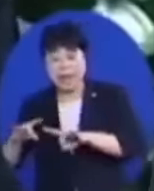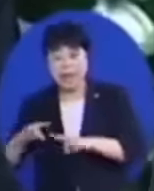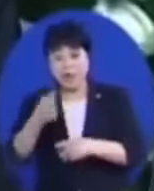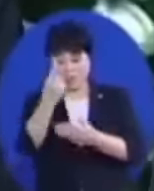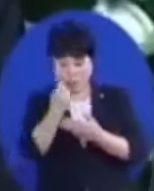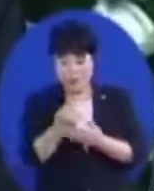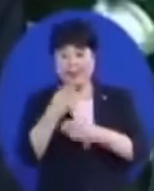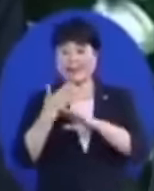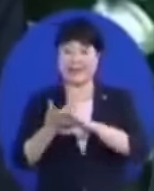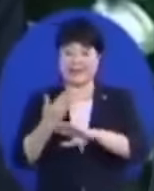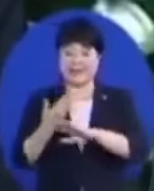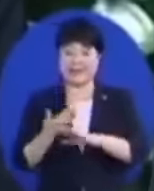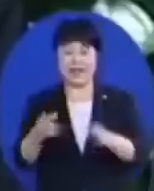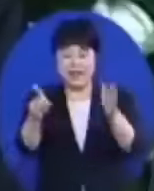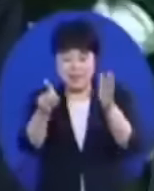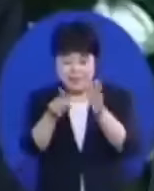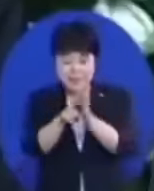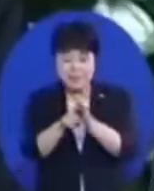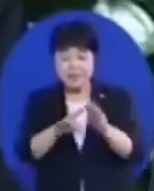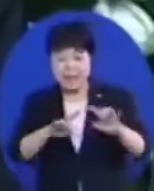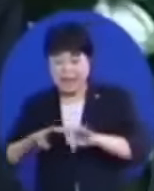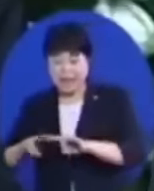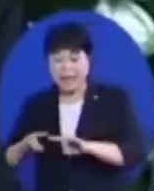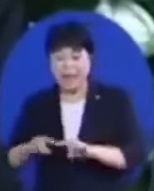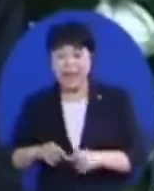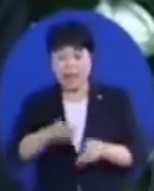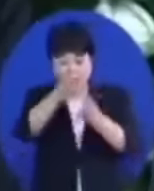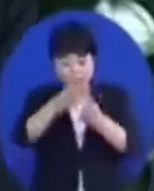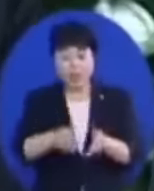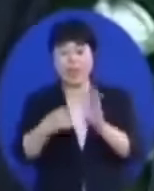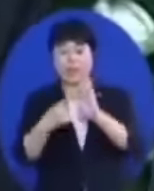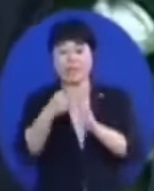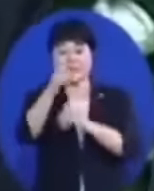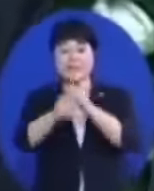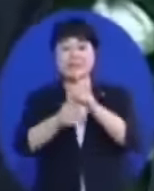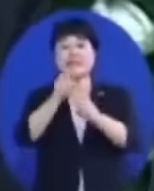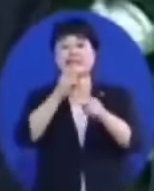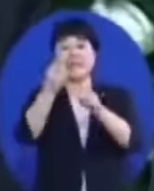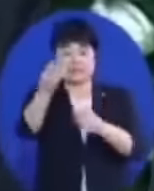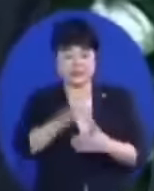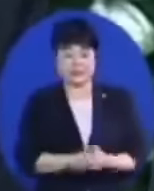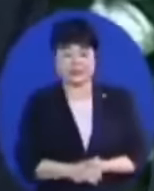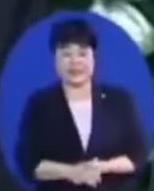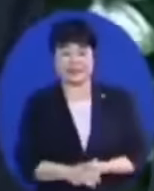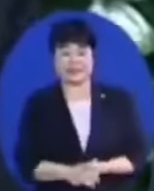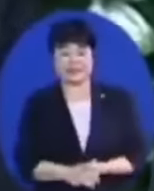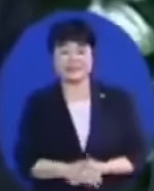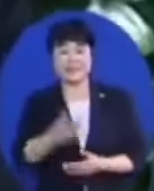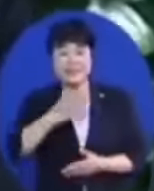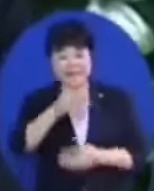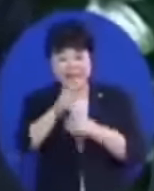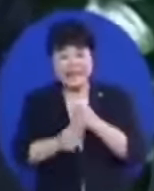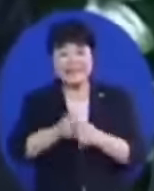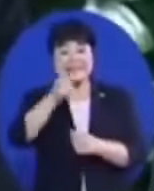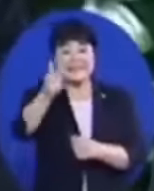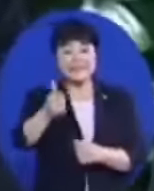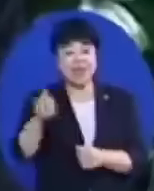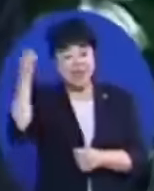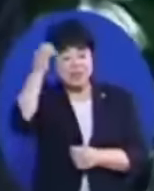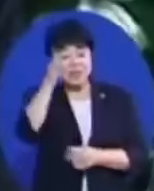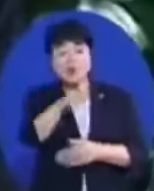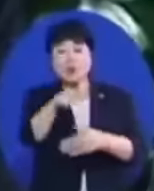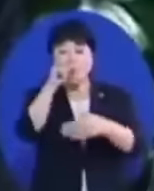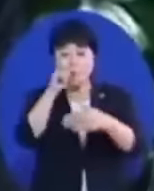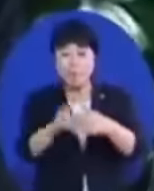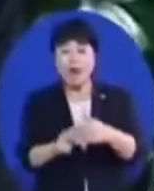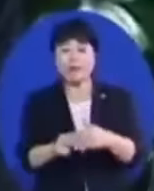것입니다. 그리고 믿음은 이 레마를 통해서 나타난 것입니다. 하나님이 내게 말씀하셨다. 내가 하나님의 성령으로